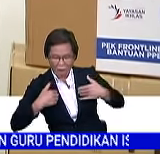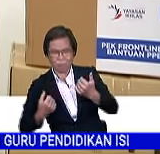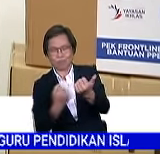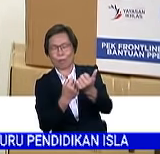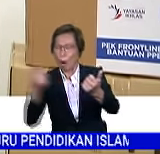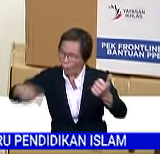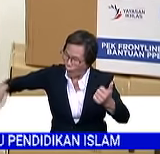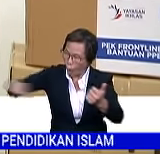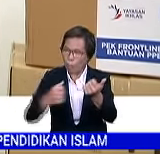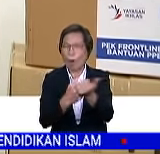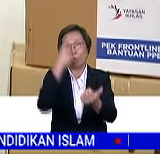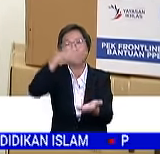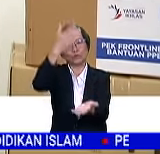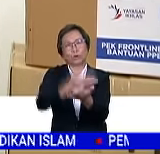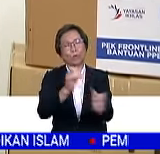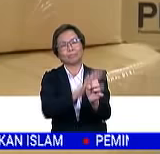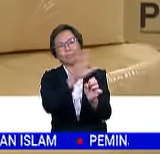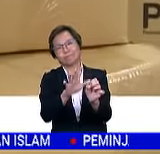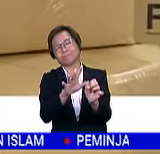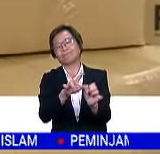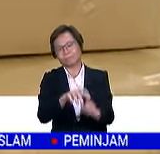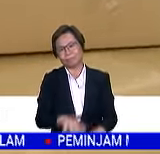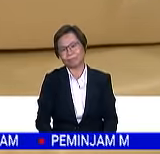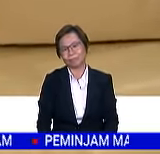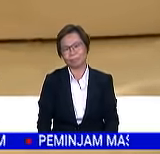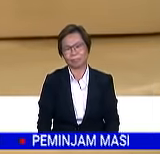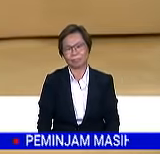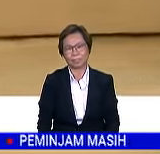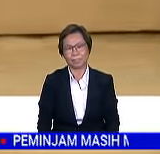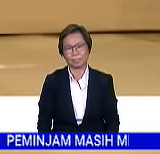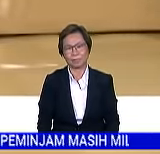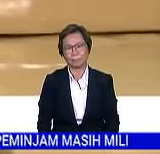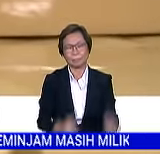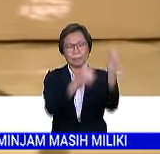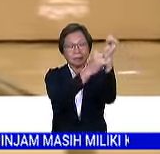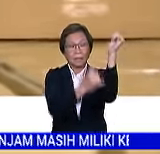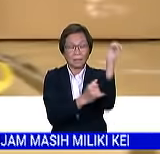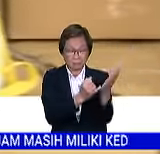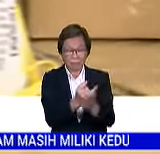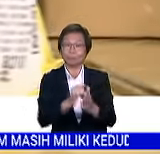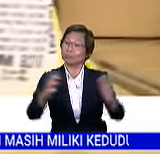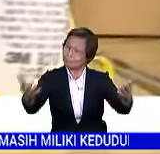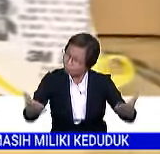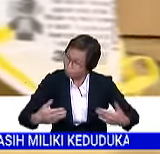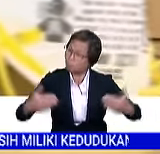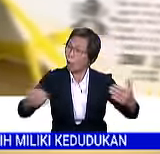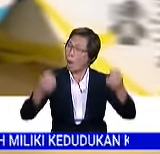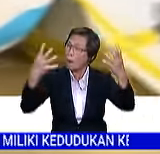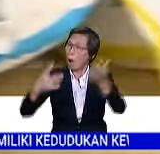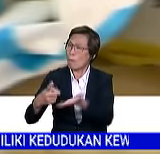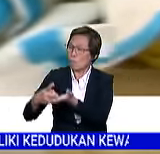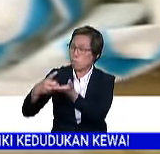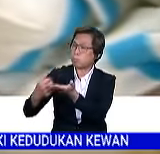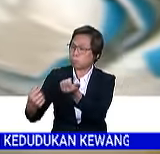lain juga dalam memerangi wabak COVID-19 ni lah. Dalam pada itu, Yayasan Ikhlas mengalu-alukan lebih banyak